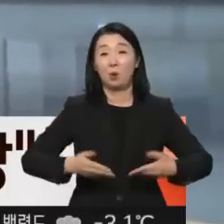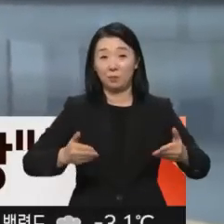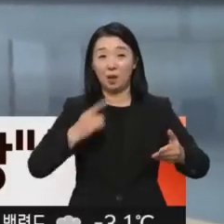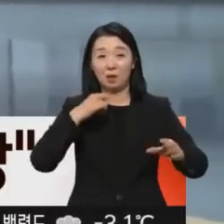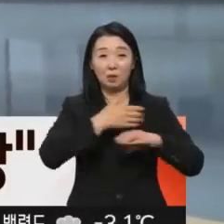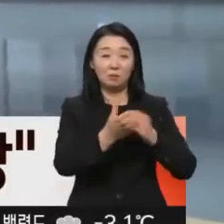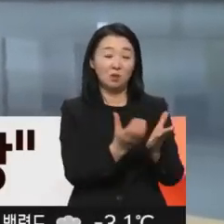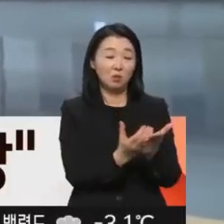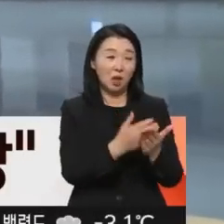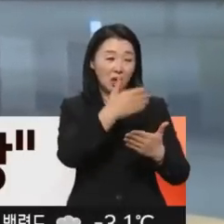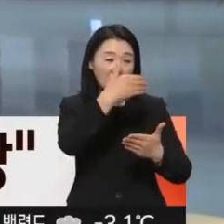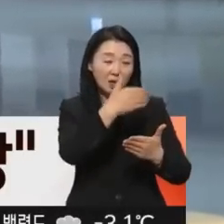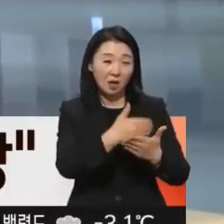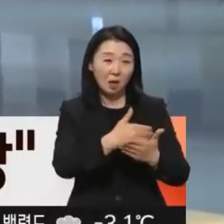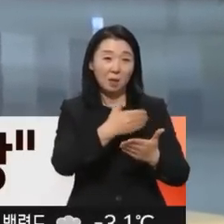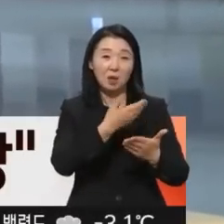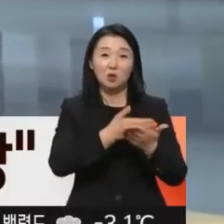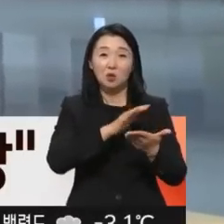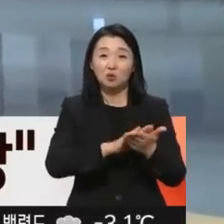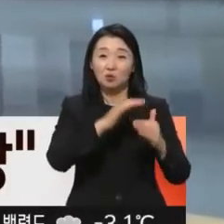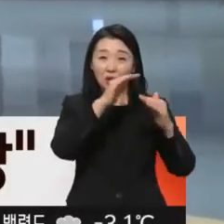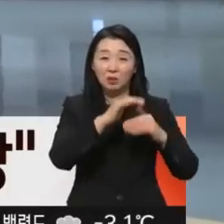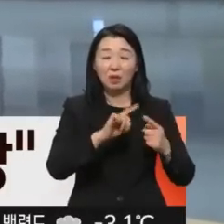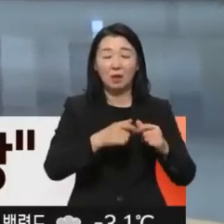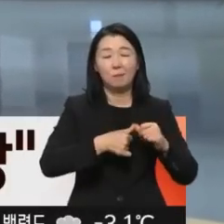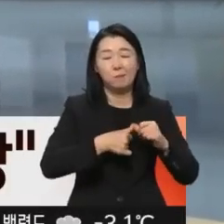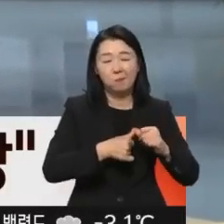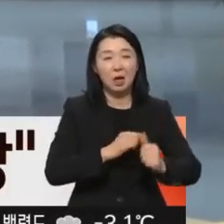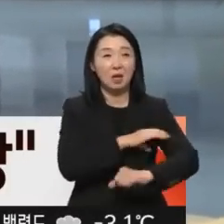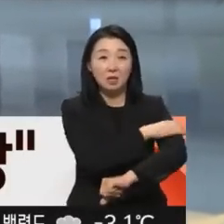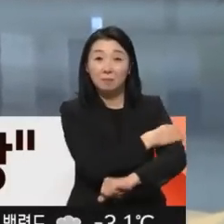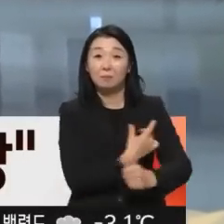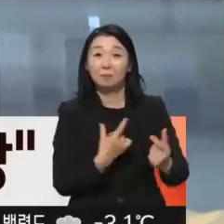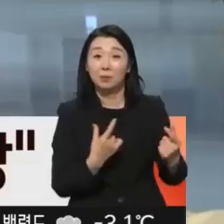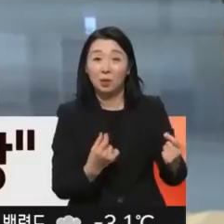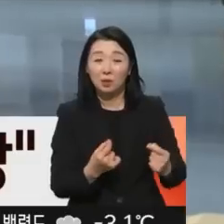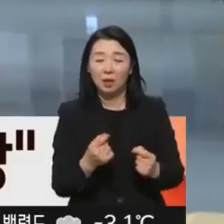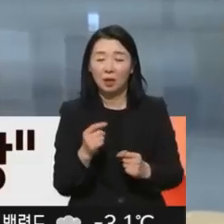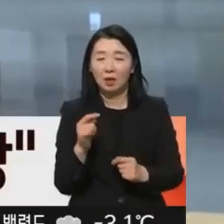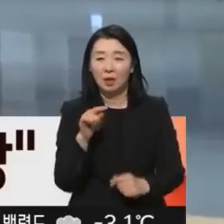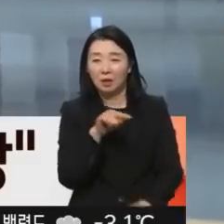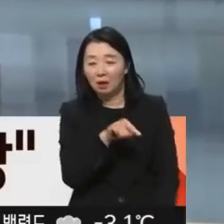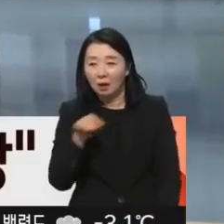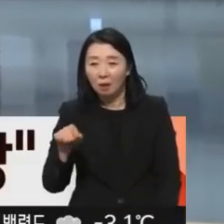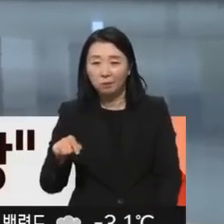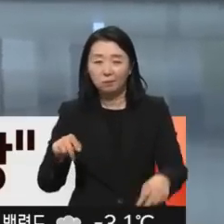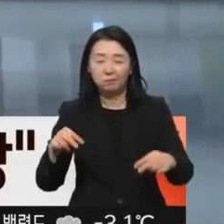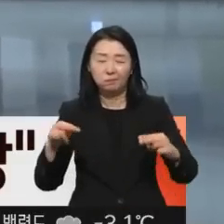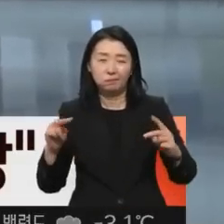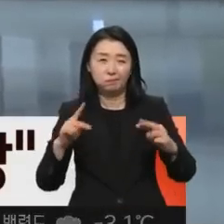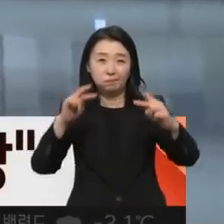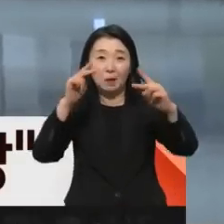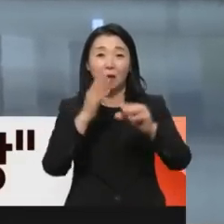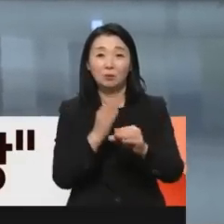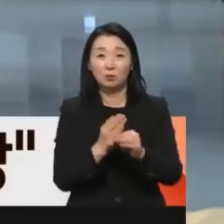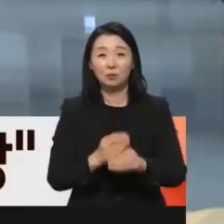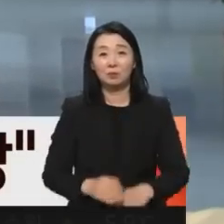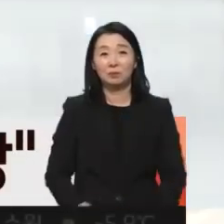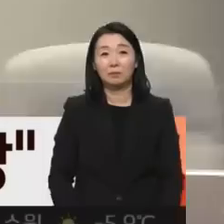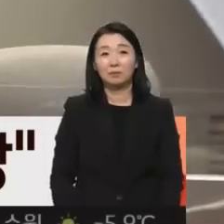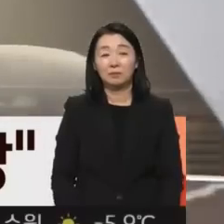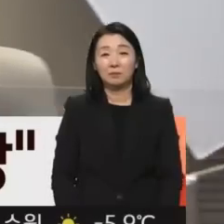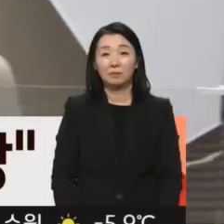민주당의 감액 수정안은 갑질이자 힘자랑이라고 반박했습니다. 양측의 입장이 이렇게 평행선을 달리는 가운데